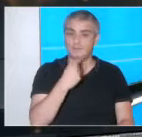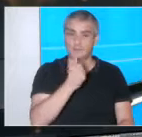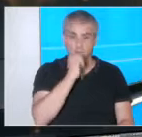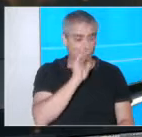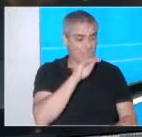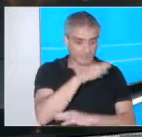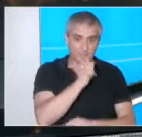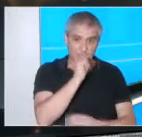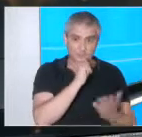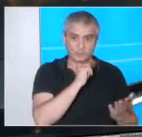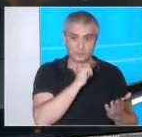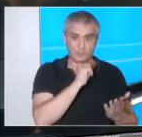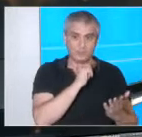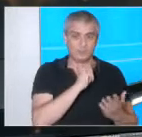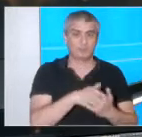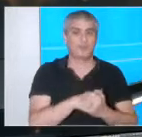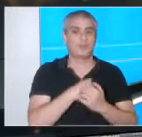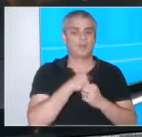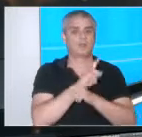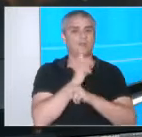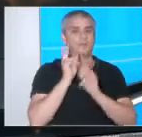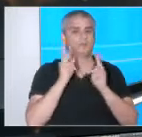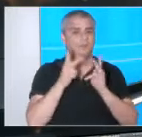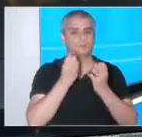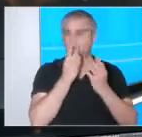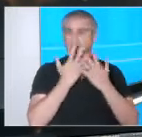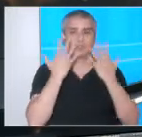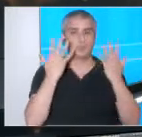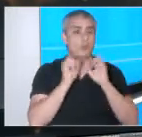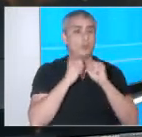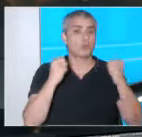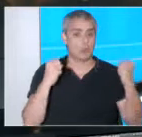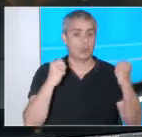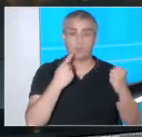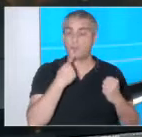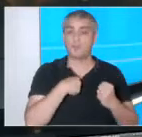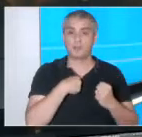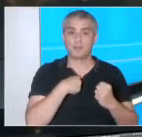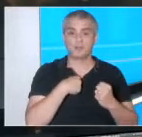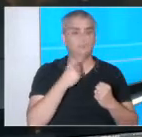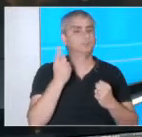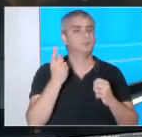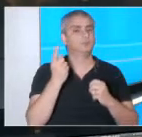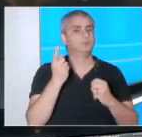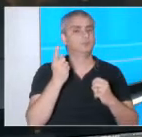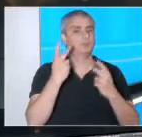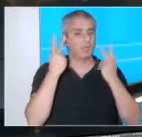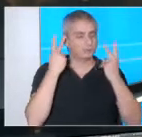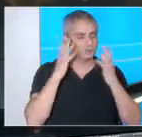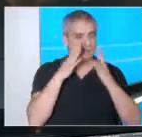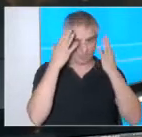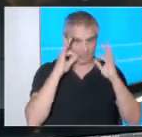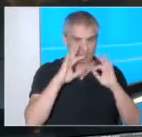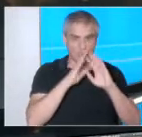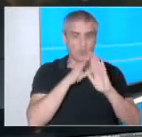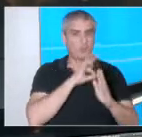לגמליך אשכה, זאת אומרת, כן. בצורה מופלאה. אנחנו בעידן של יכולות, ויש פה מסר גדול שהתורה מעבירה לנו, שעם כל החשיבות ועם כל הכבוד